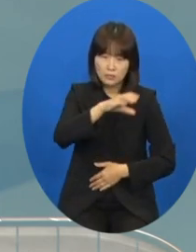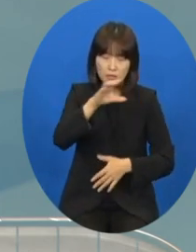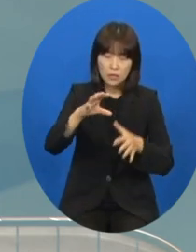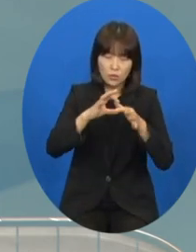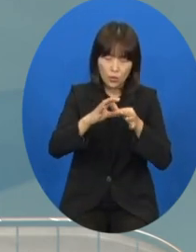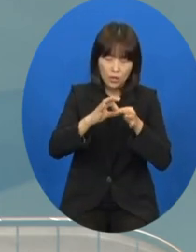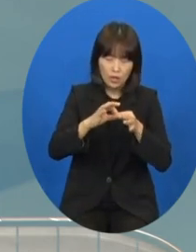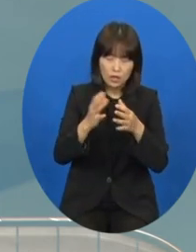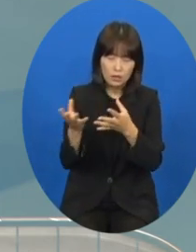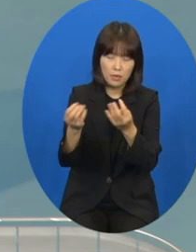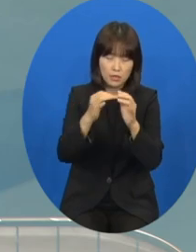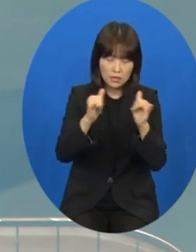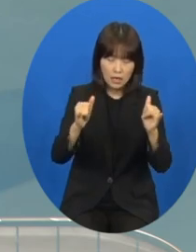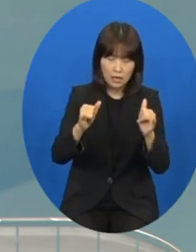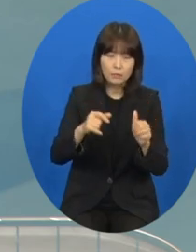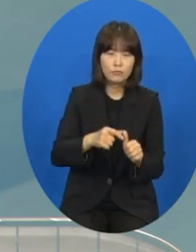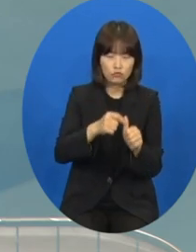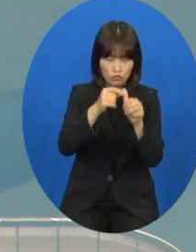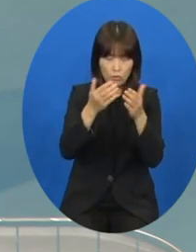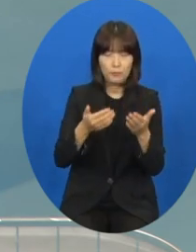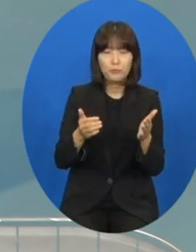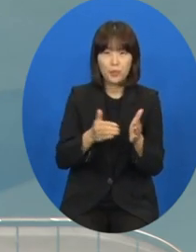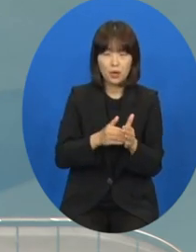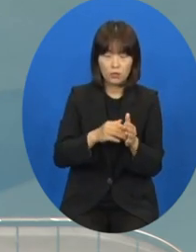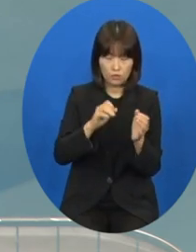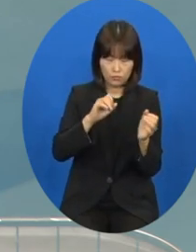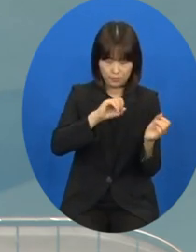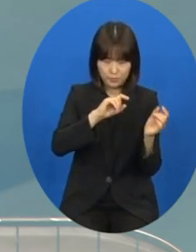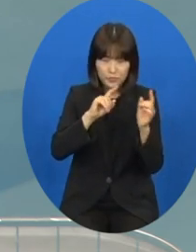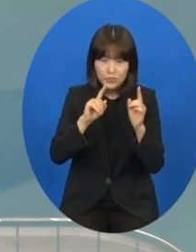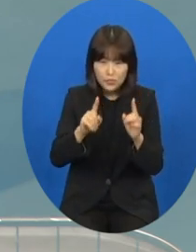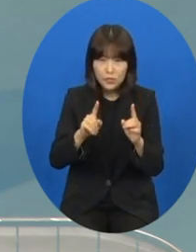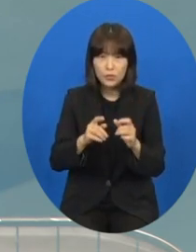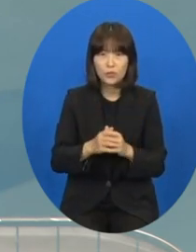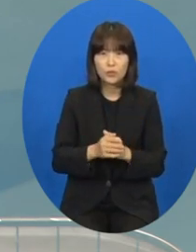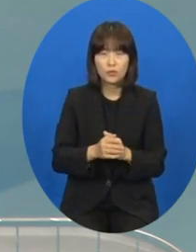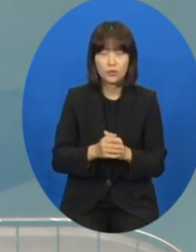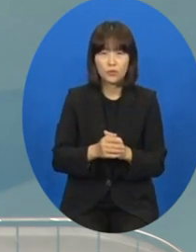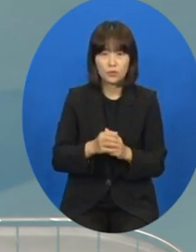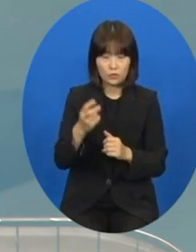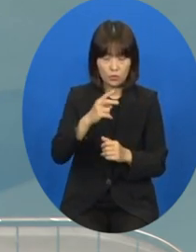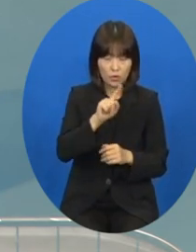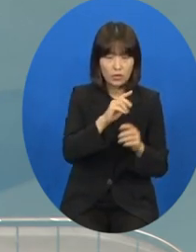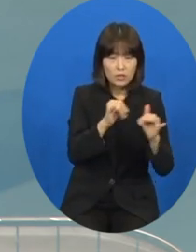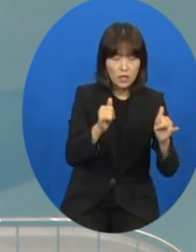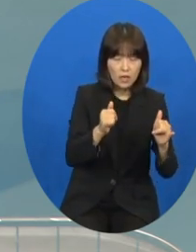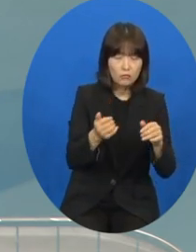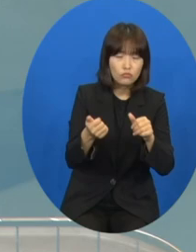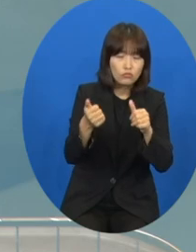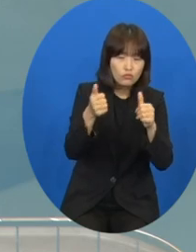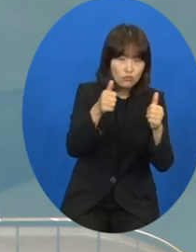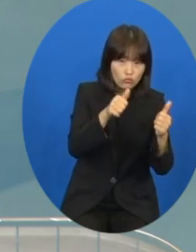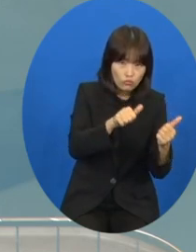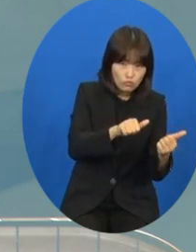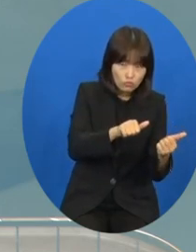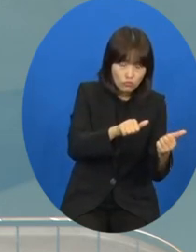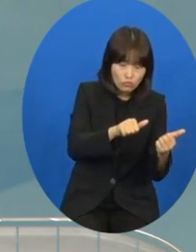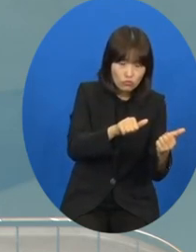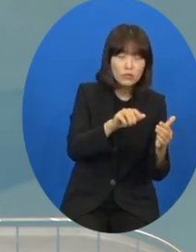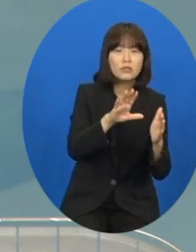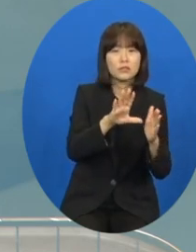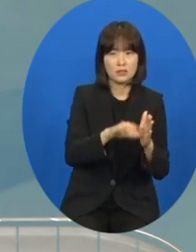깨어났는지, 어떤 한 사람이 죽어서 임종을 이제 맞이할 때, 이제 죽음의 문을 건너가야 될